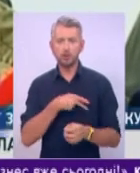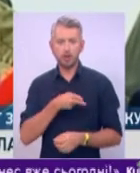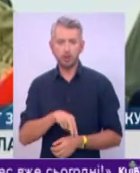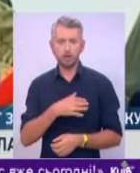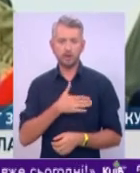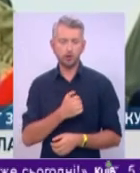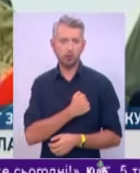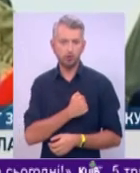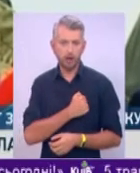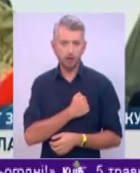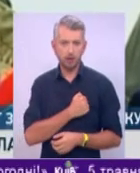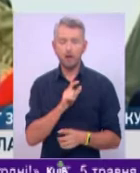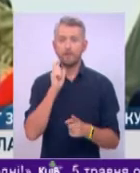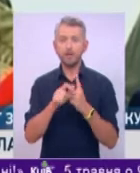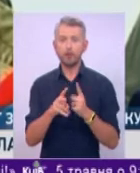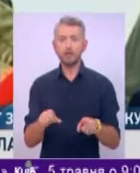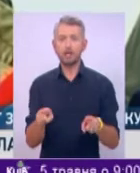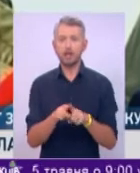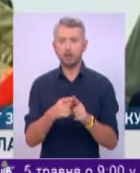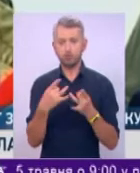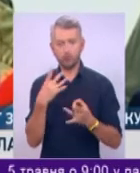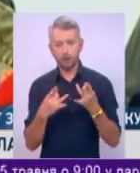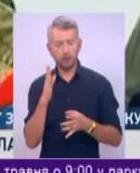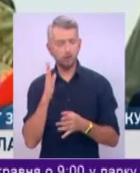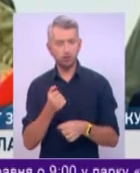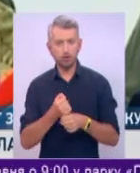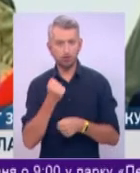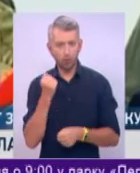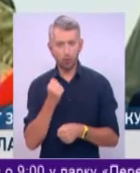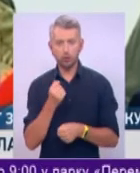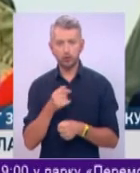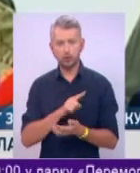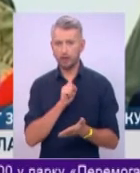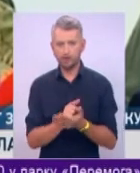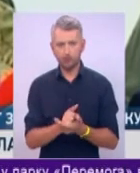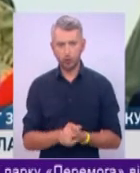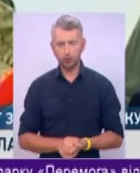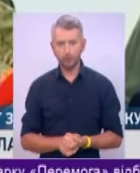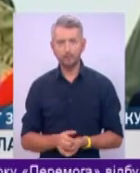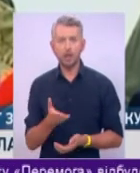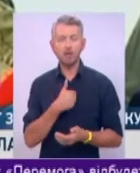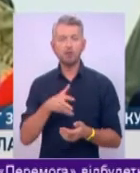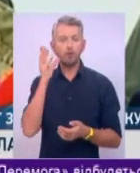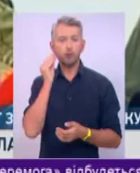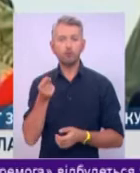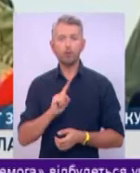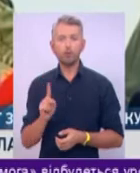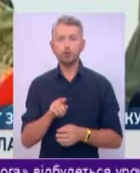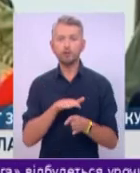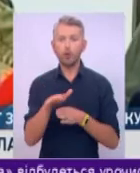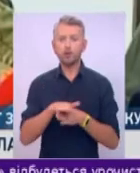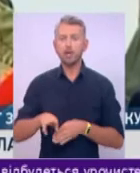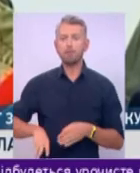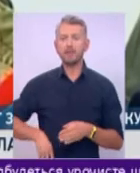наших солдат. Відповідь на такі провокації буде жорсткою та невідворотною. Ми виходимо з того, що виконання